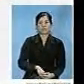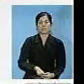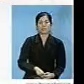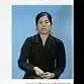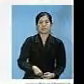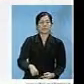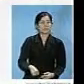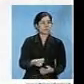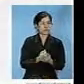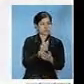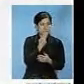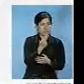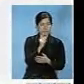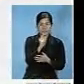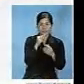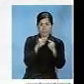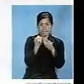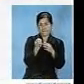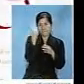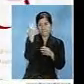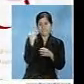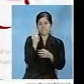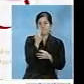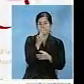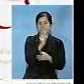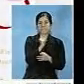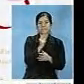ขออนุญาตไปที่ชาร์จแผ่นแรกถัดไปเลยนะครับ